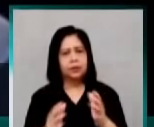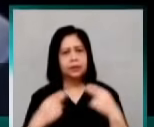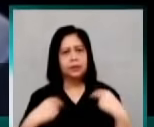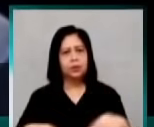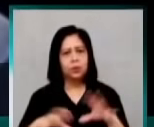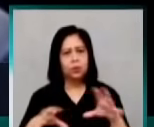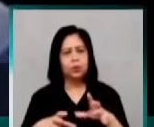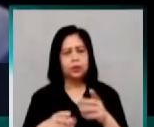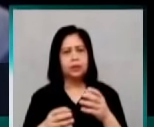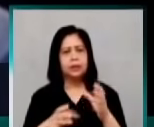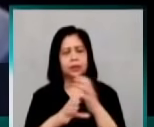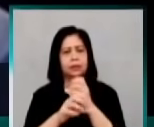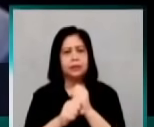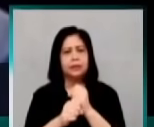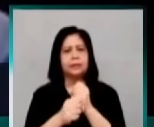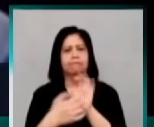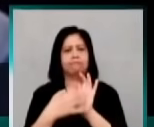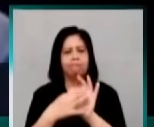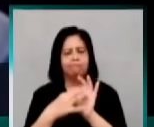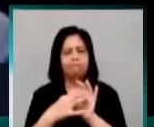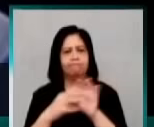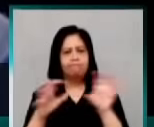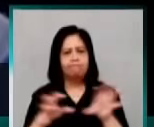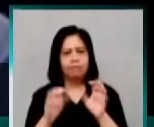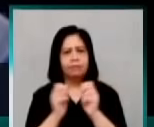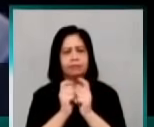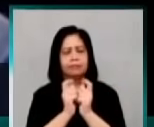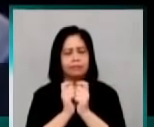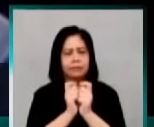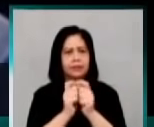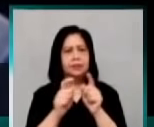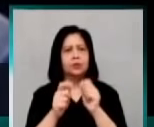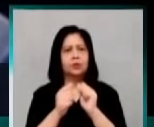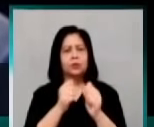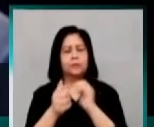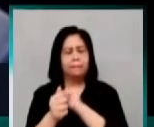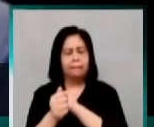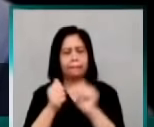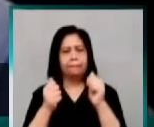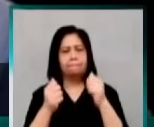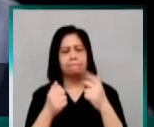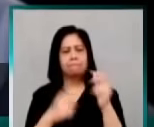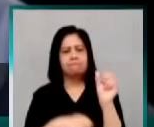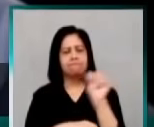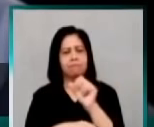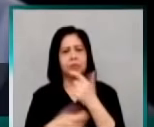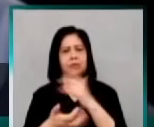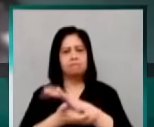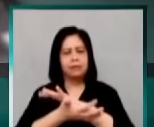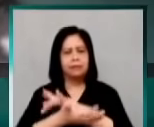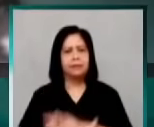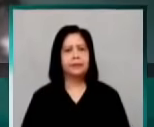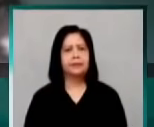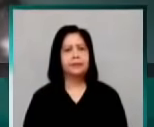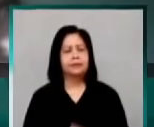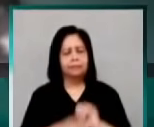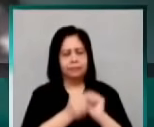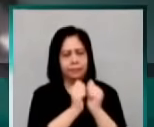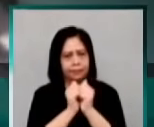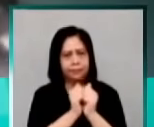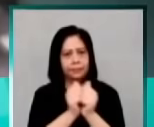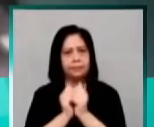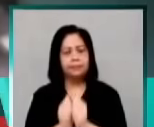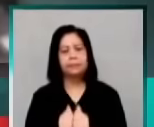ating pagkakaisa para maitawid natin itong pandemya ng magkakasama. Ang dami po